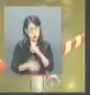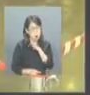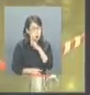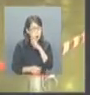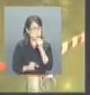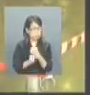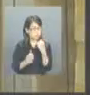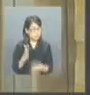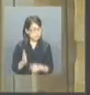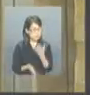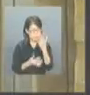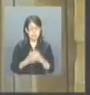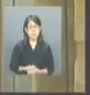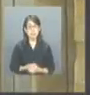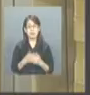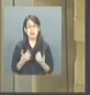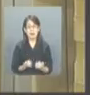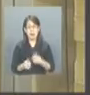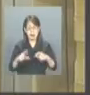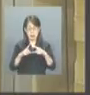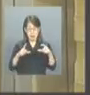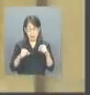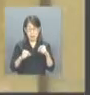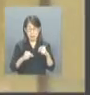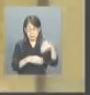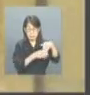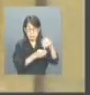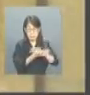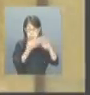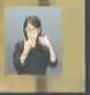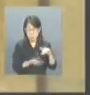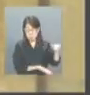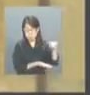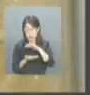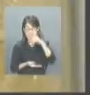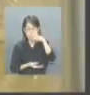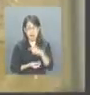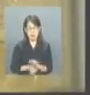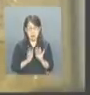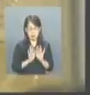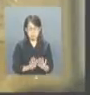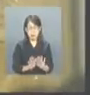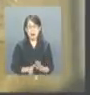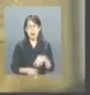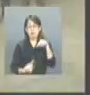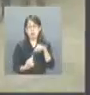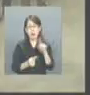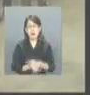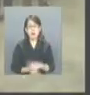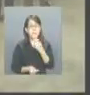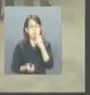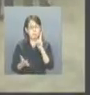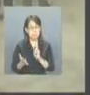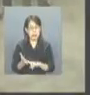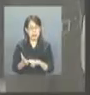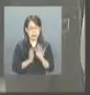หลังบัตรลงคะแนนทั้งหมดเดินทางมาถึงประเทศไทยก็จะถูกส่งไปเก็บรักษาที่บริษัทไปรษณีย์ไทยจำกัดที่เตรียมความพร้